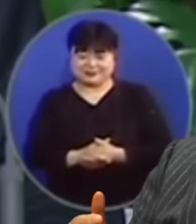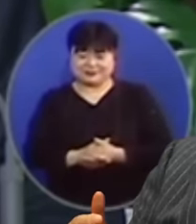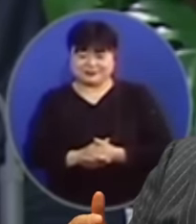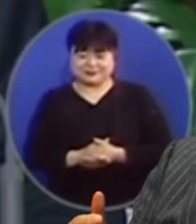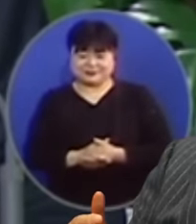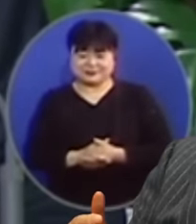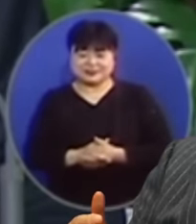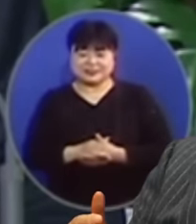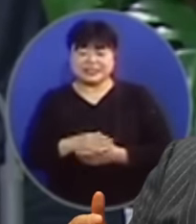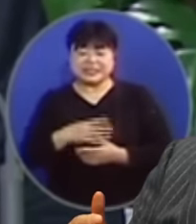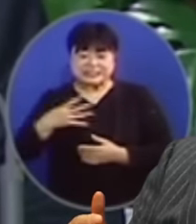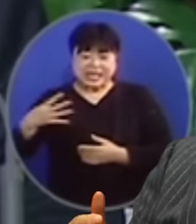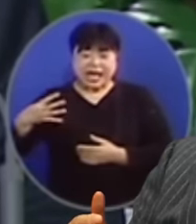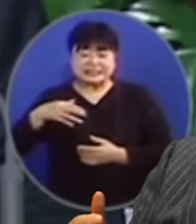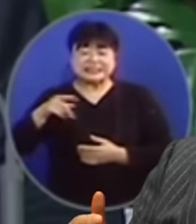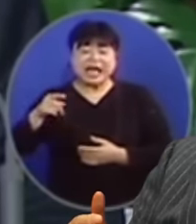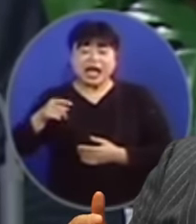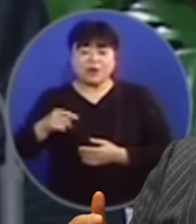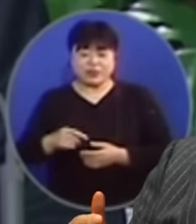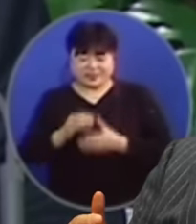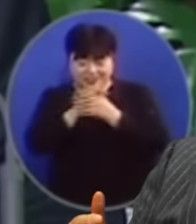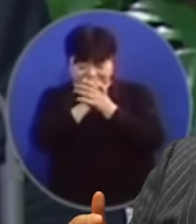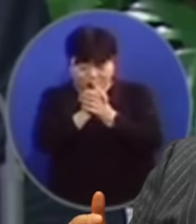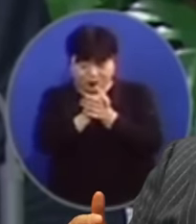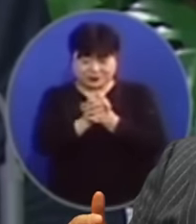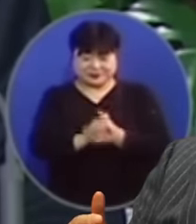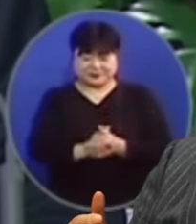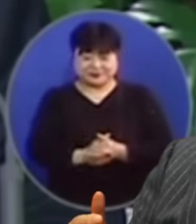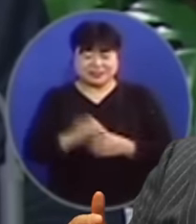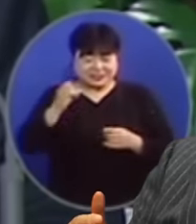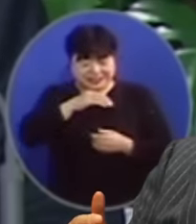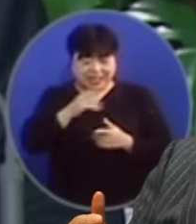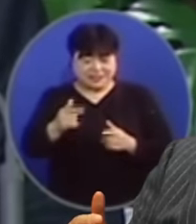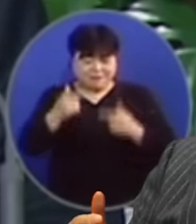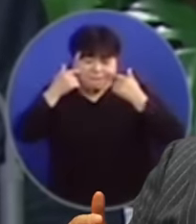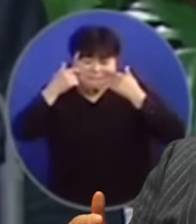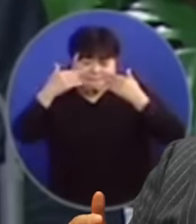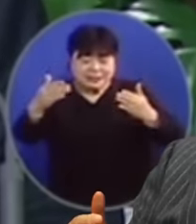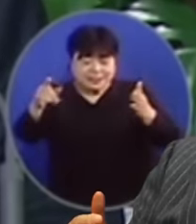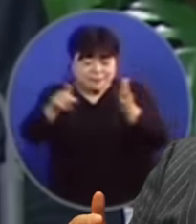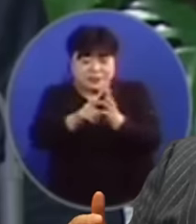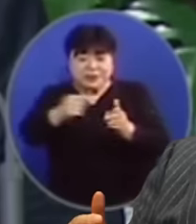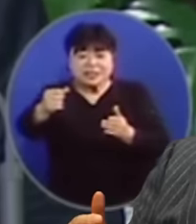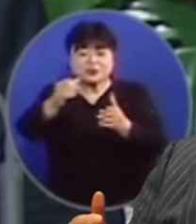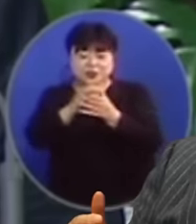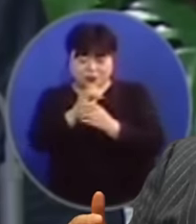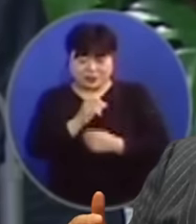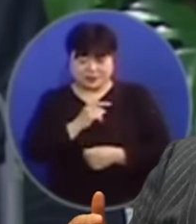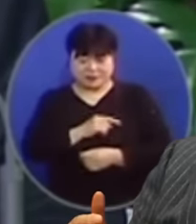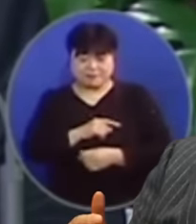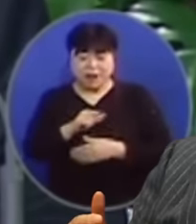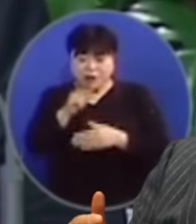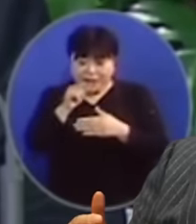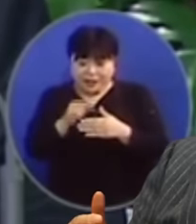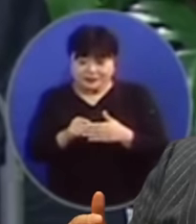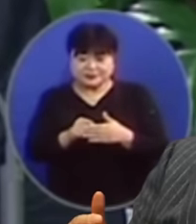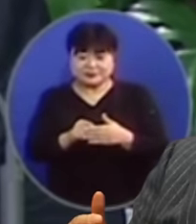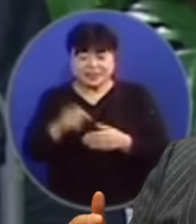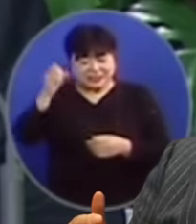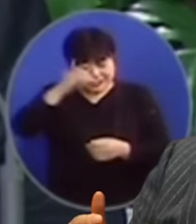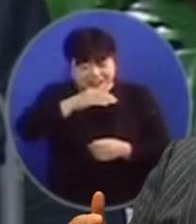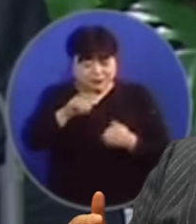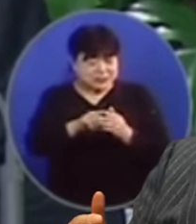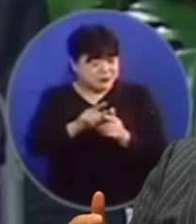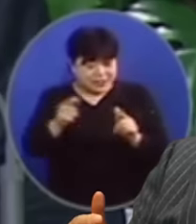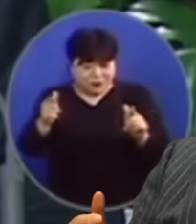그게 4차원의 기도입니다. 그냥 기도하는 것이 아니라 확실한 믿음으로 기도해야 되는 것입니다. 마음에 그냥